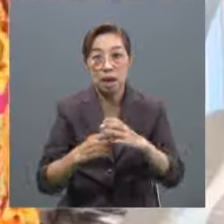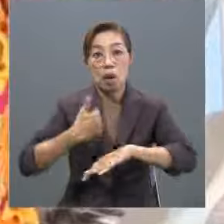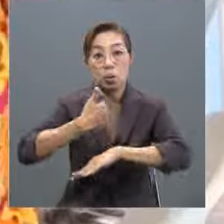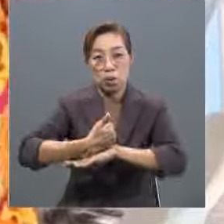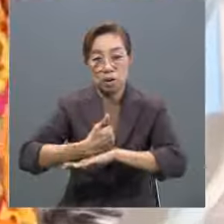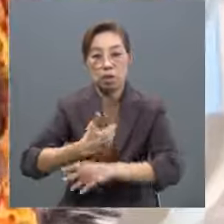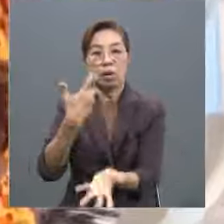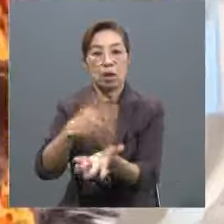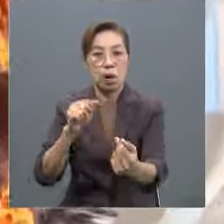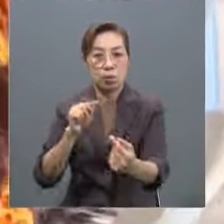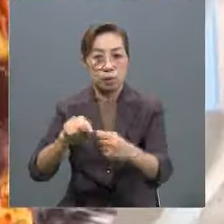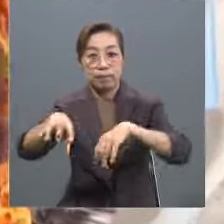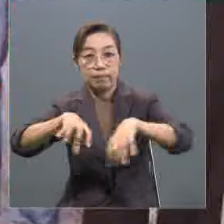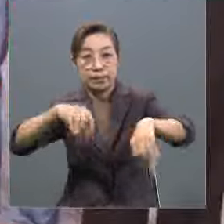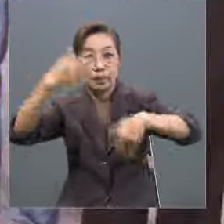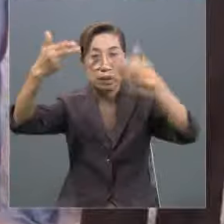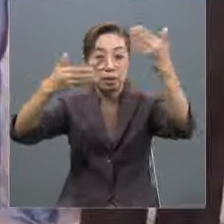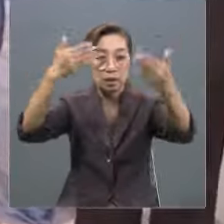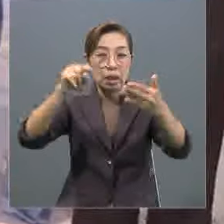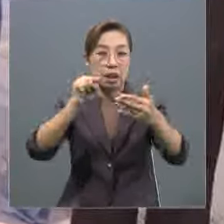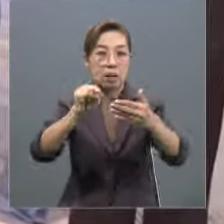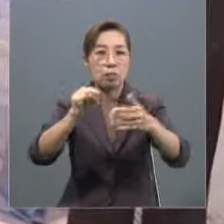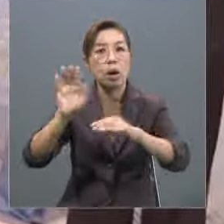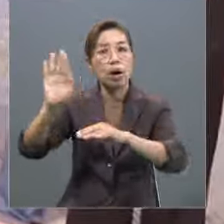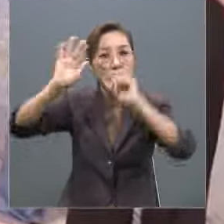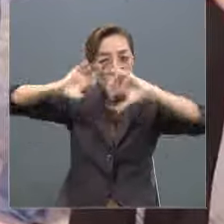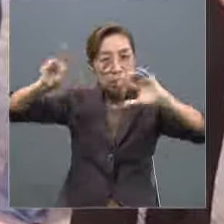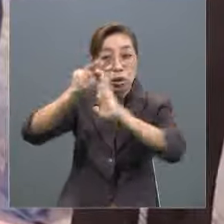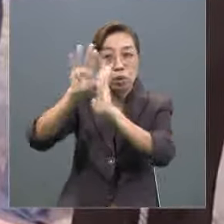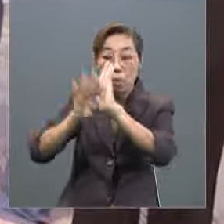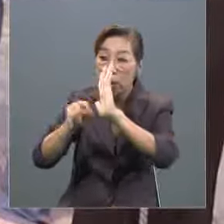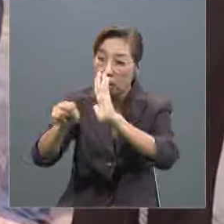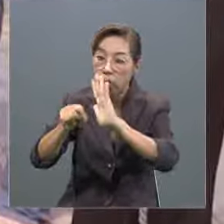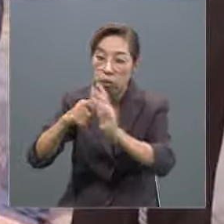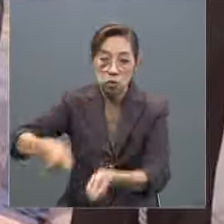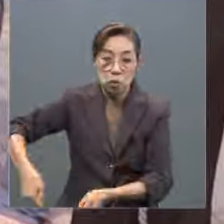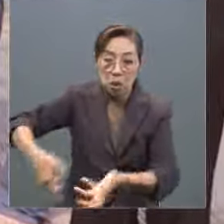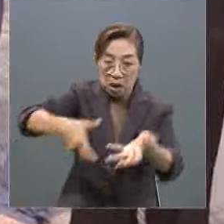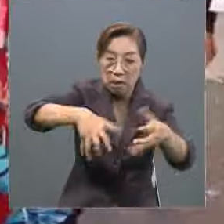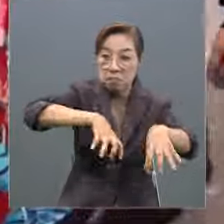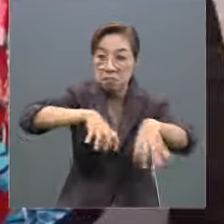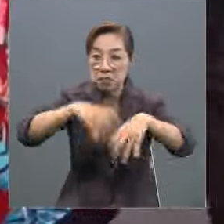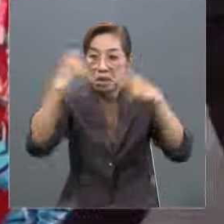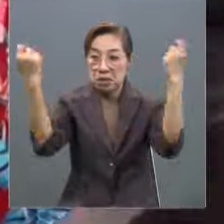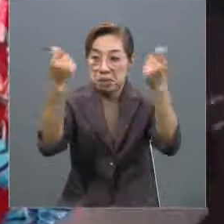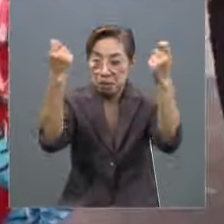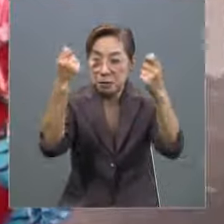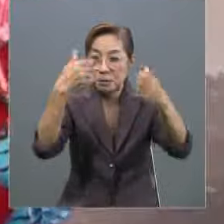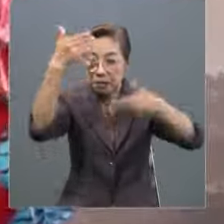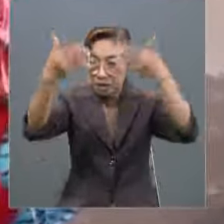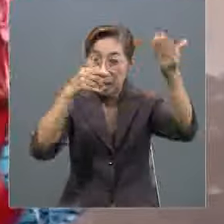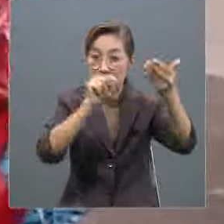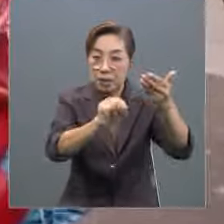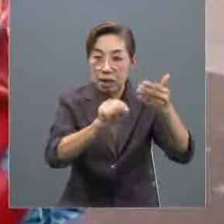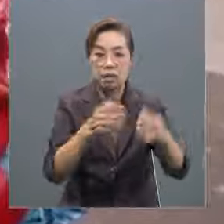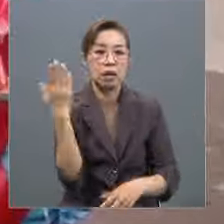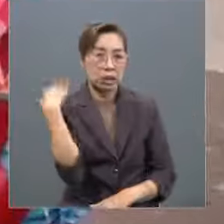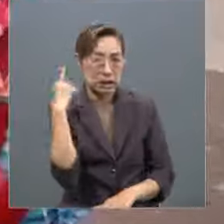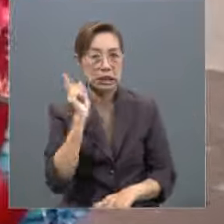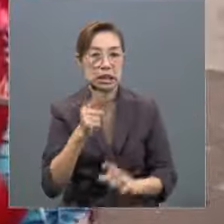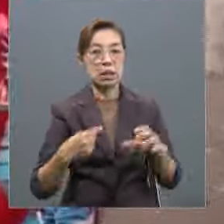าวถึงการเดินหน้าการขับเคลื่อนนโยบายของรัฐบาลในการยกระดับประเพณีสงกรานต์ของไทยซึ่งที่ผ่านมาเมืองพัทยาได้จัดประ